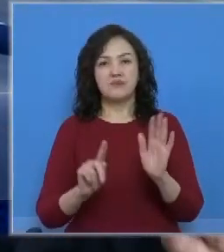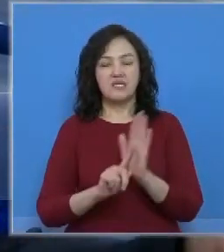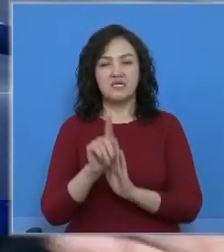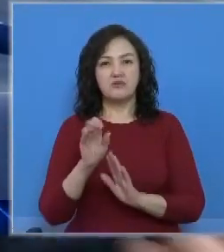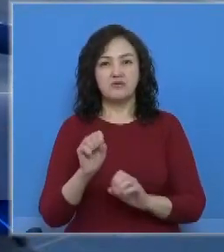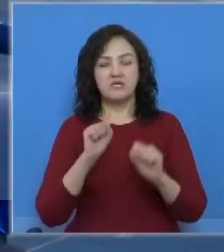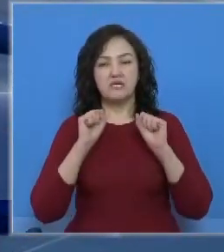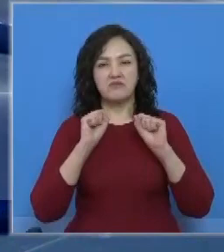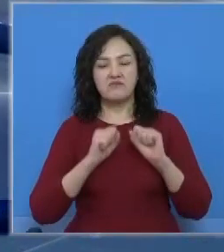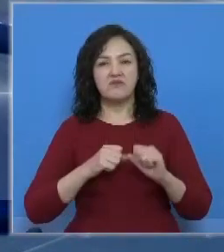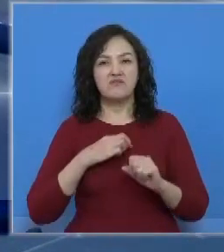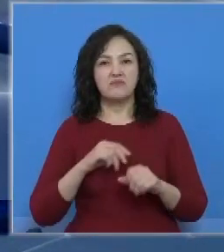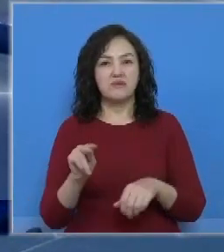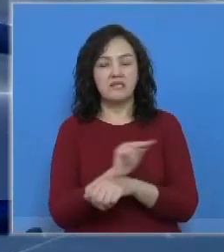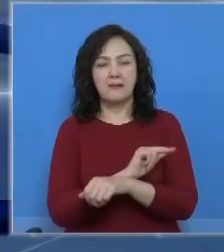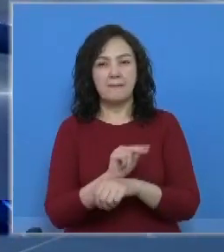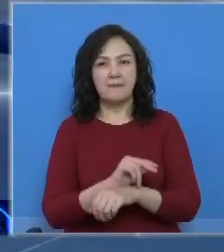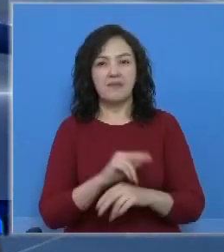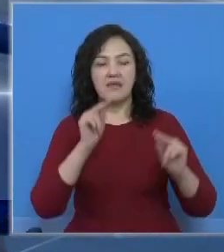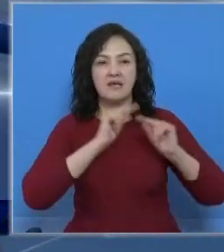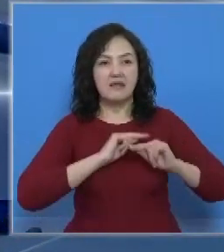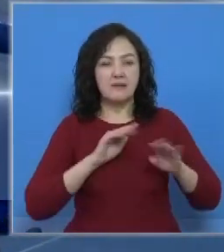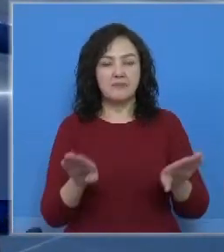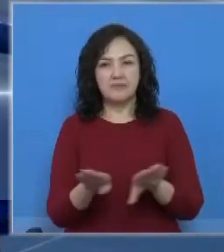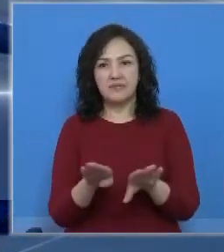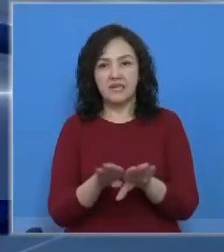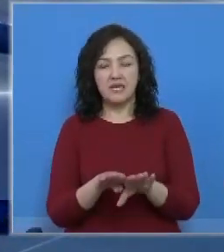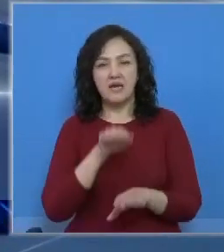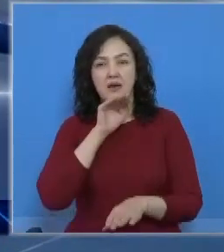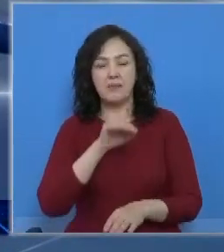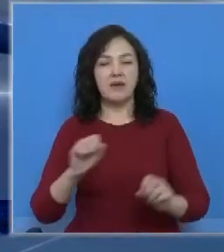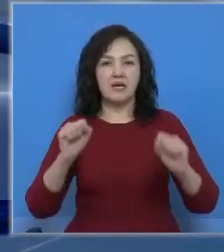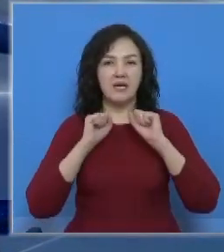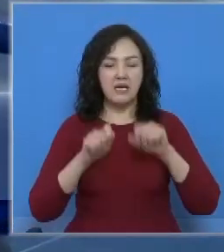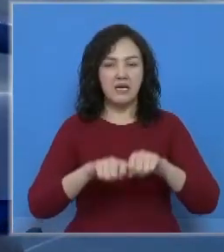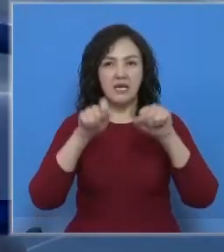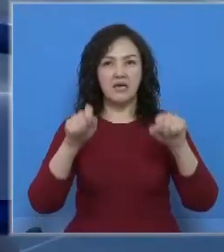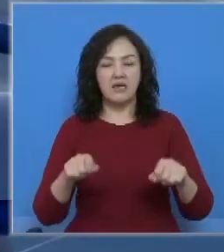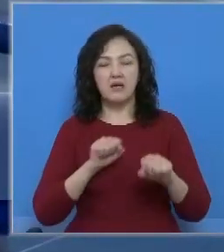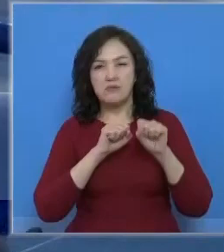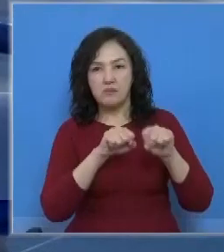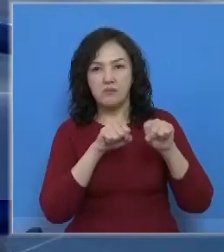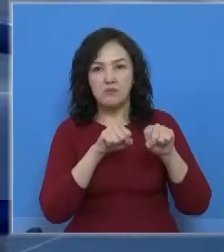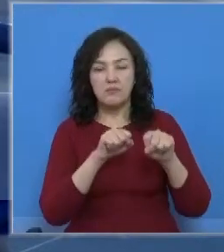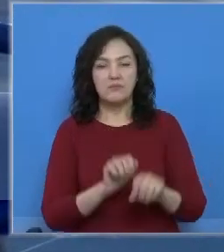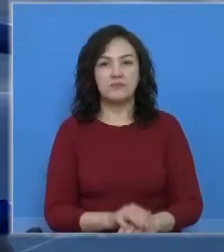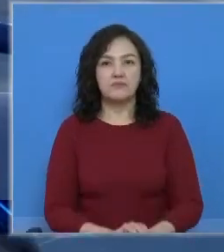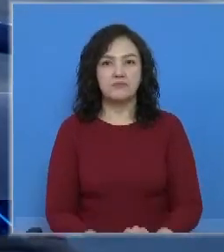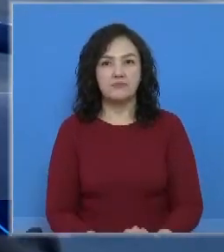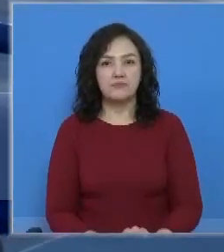физио-спание устроился на работу и параллельно решил как мастер спорта открыть секцию бокса